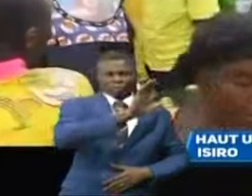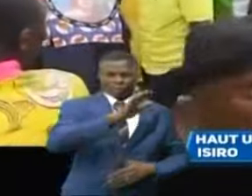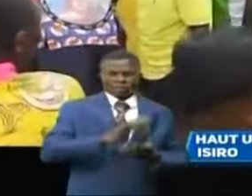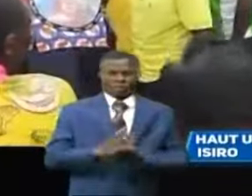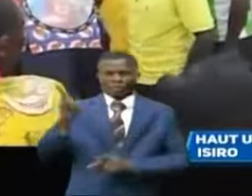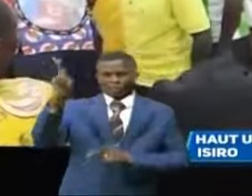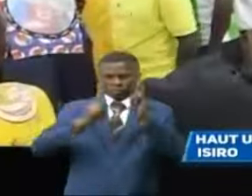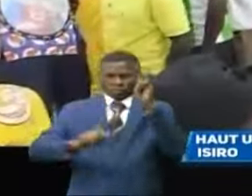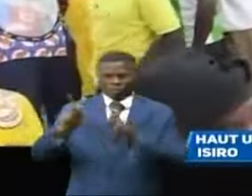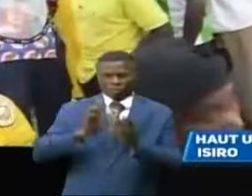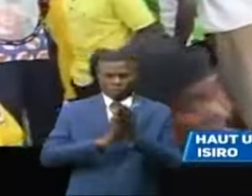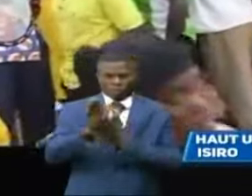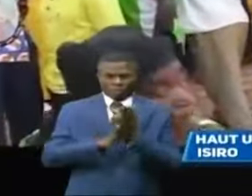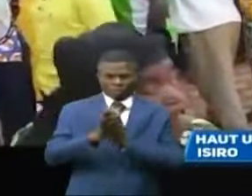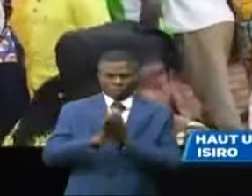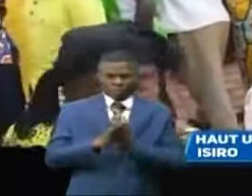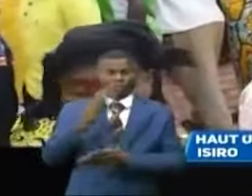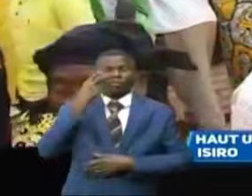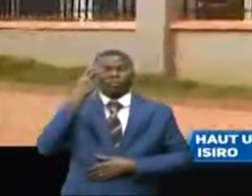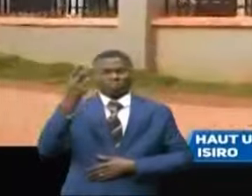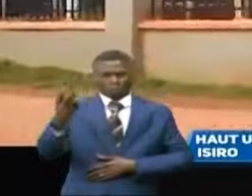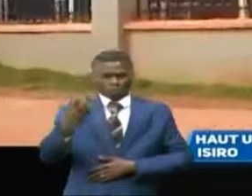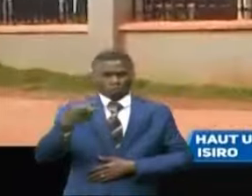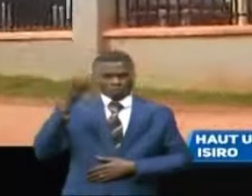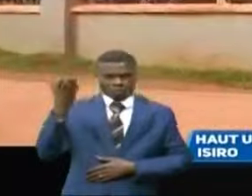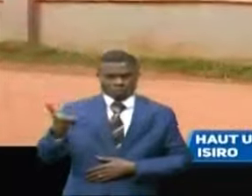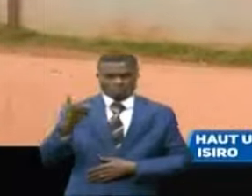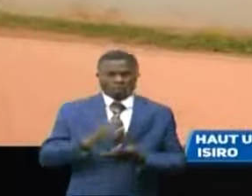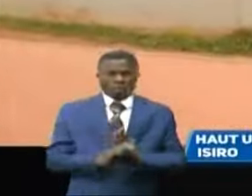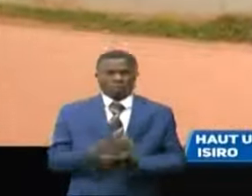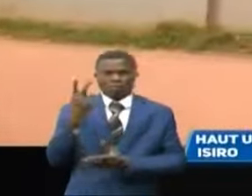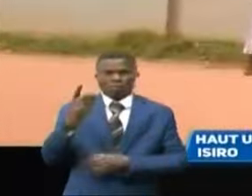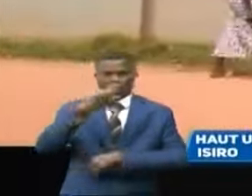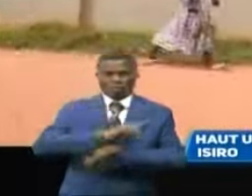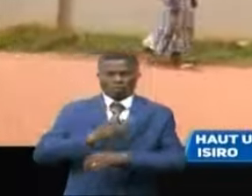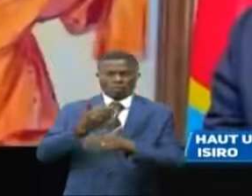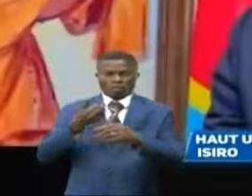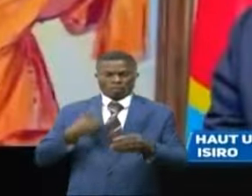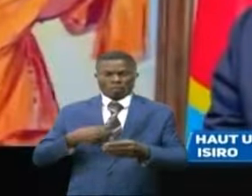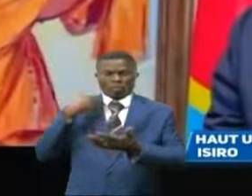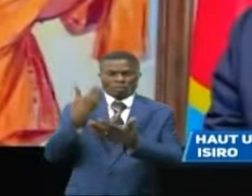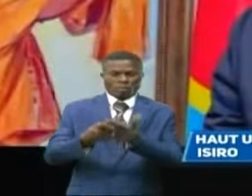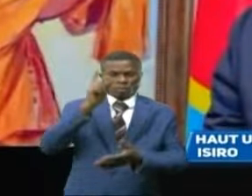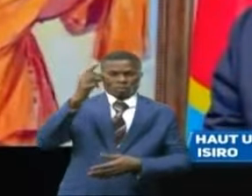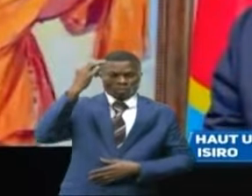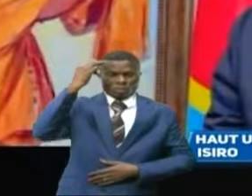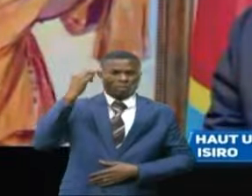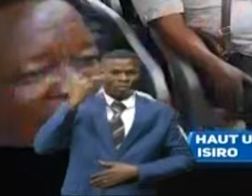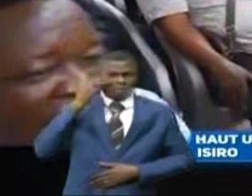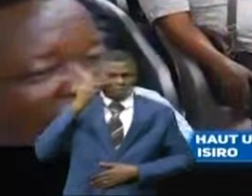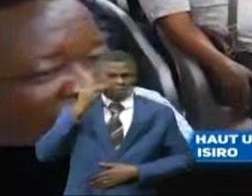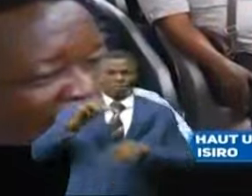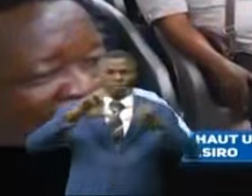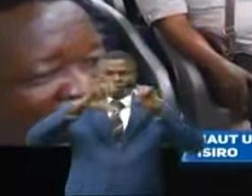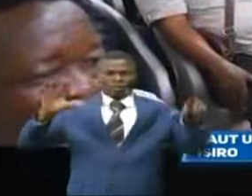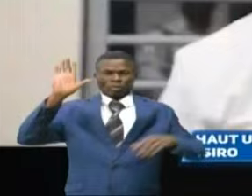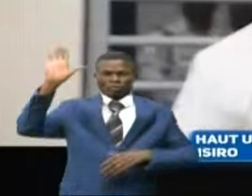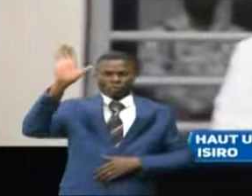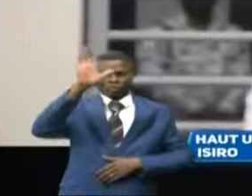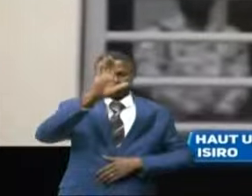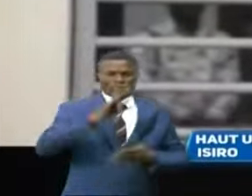la population souhaite également voir à Isiro. À 48 heures seulement de l'arrivée du premier des warriors, les décors se plantent,